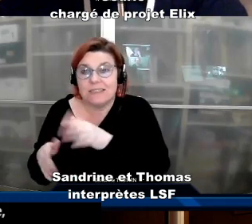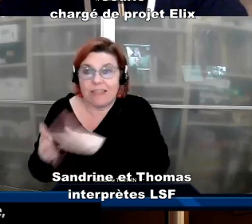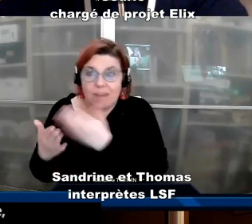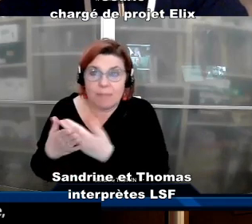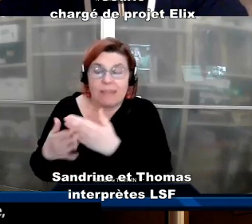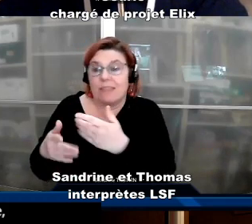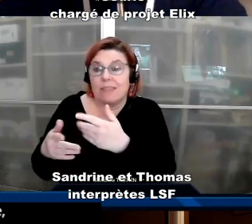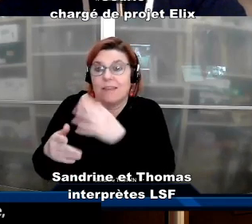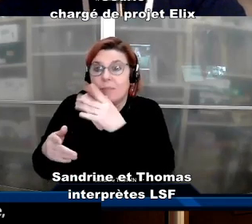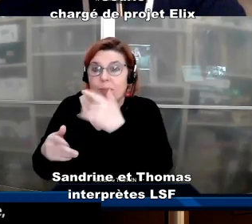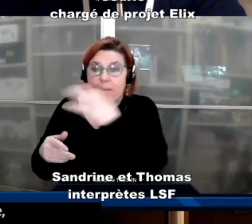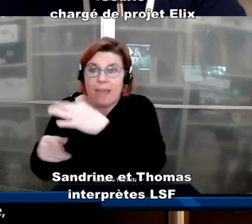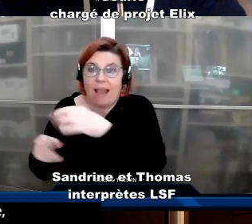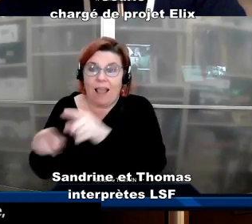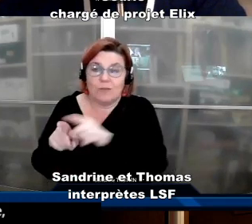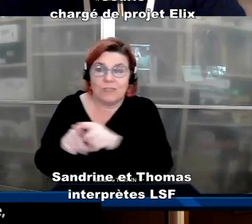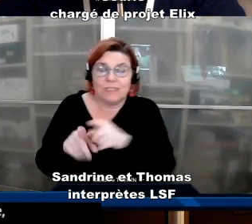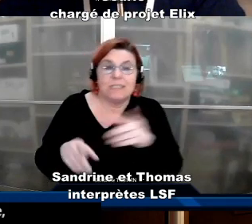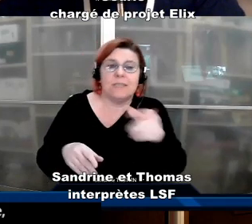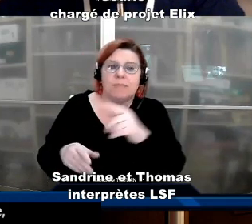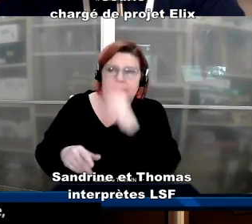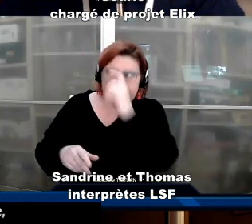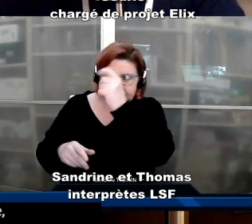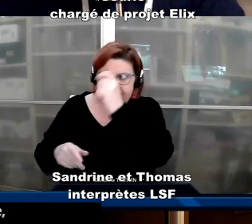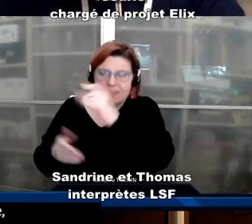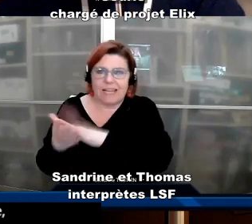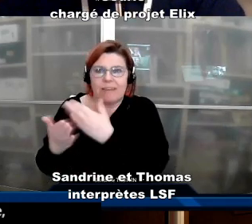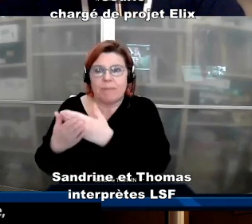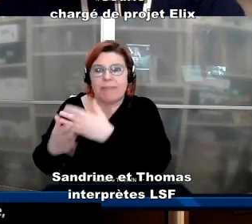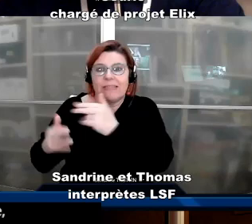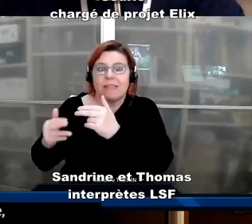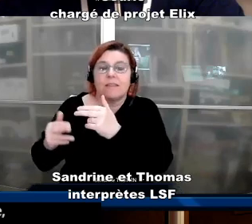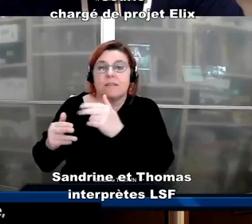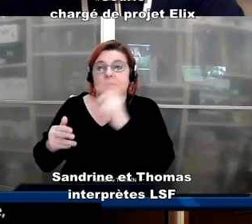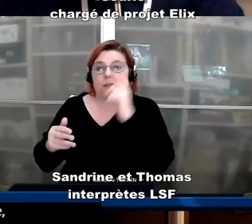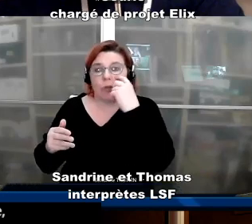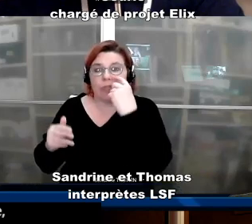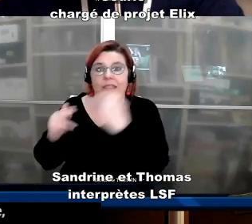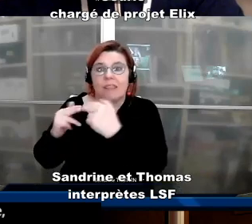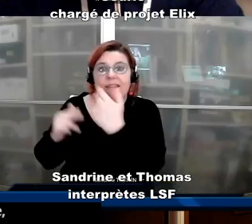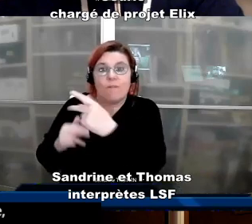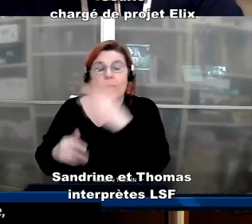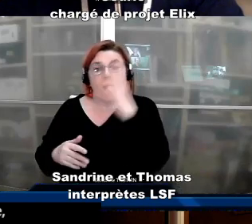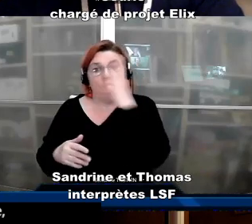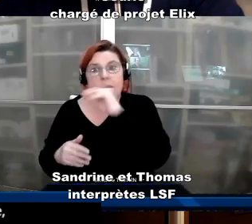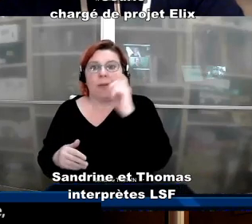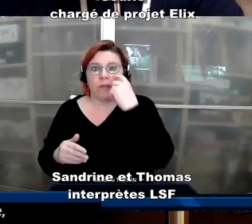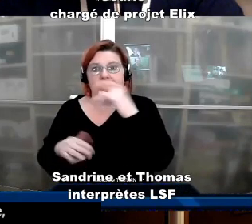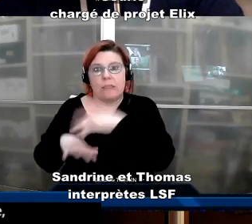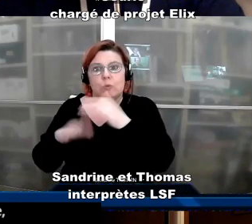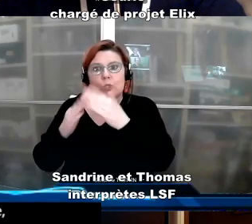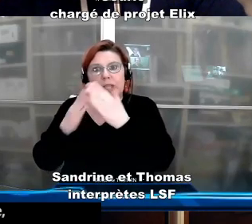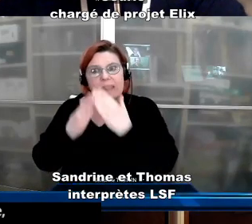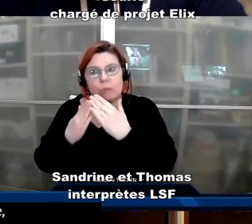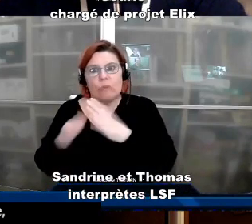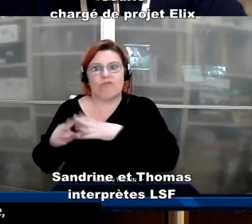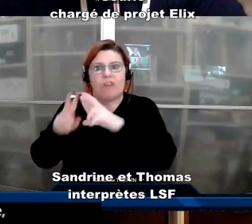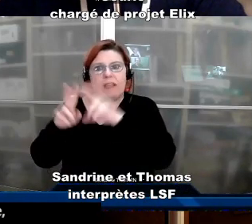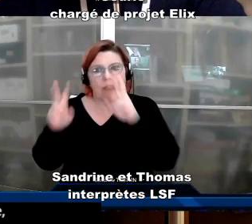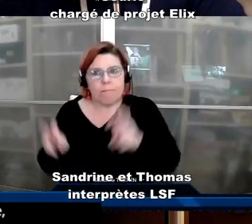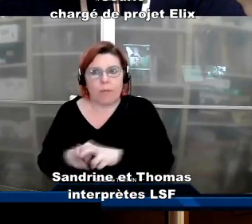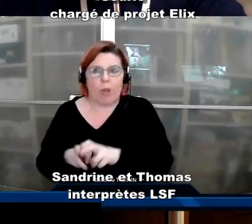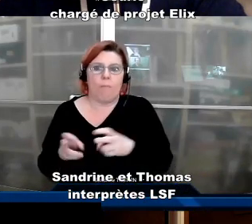de signe de Sandrine, il faut savoir que Sandrine, elle a fait des études, c'est un diplôme, enfin, être